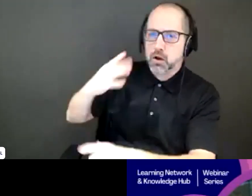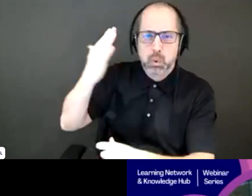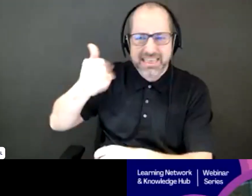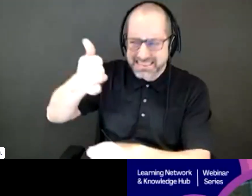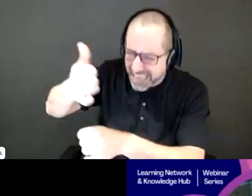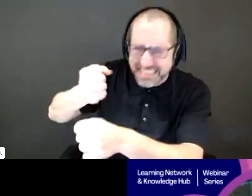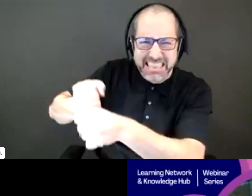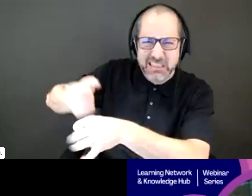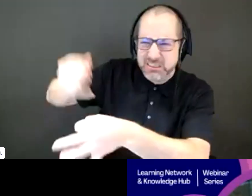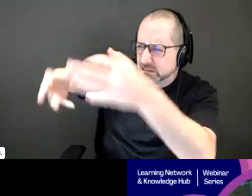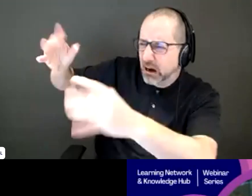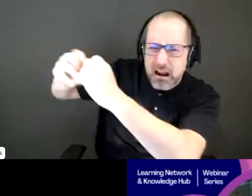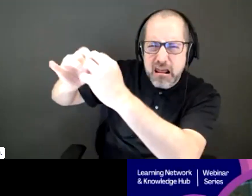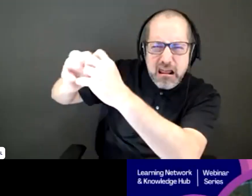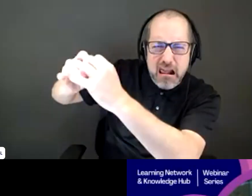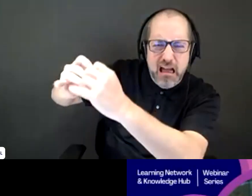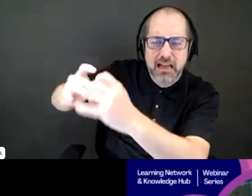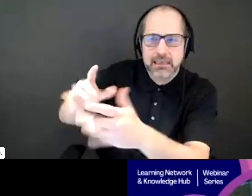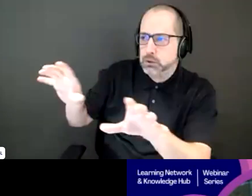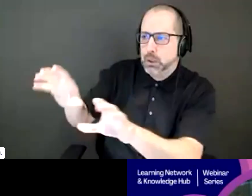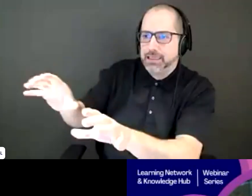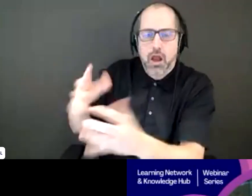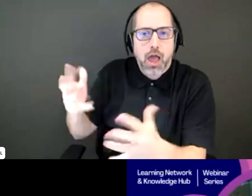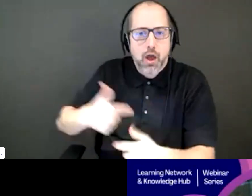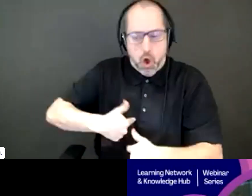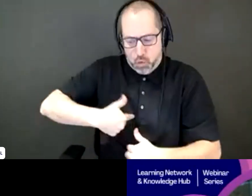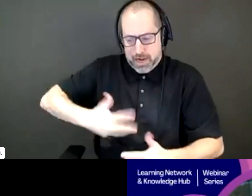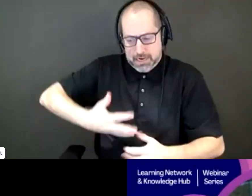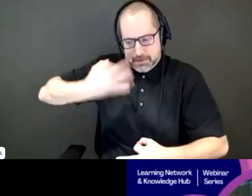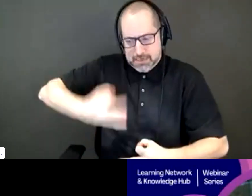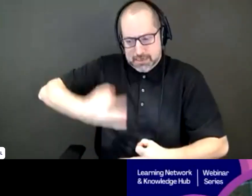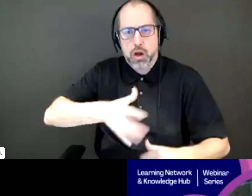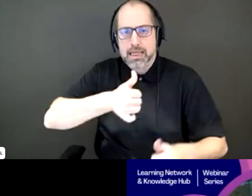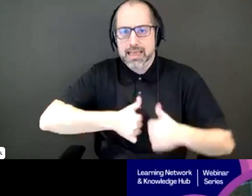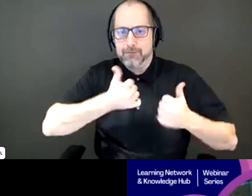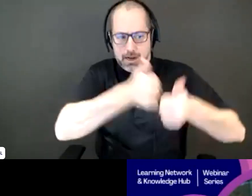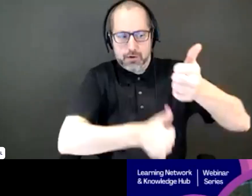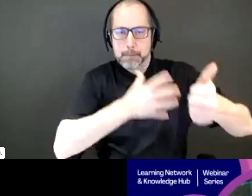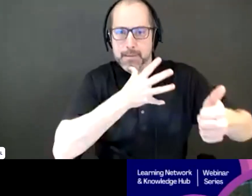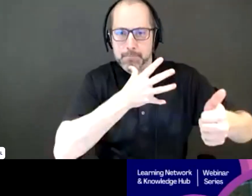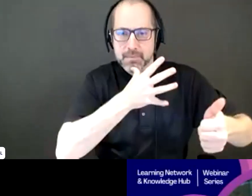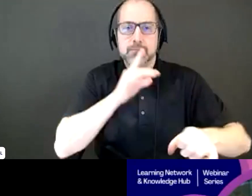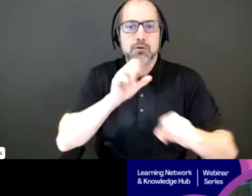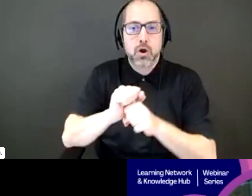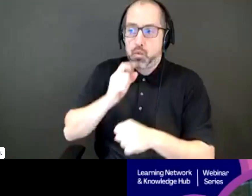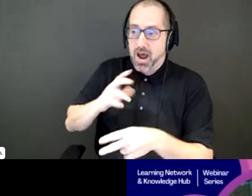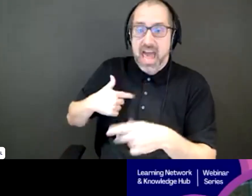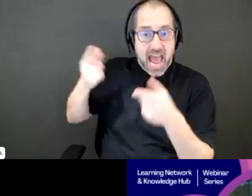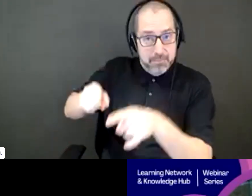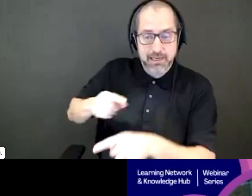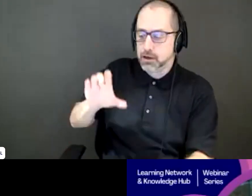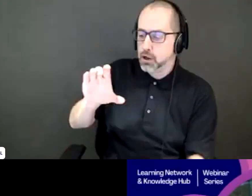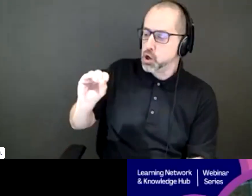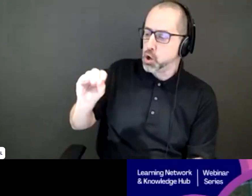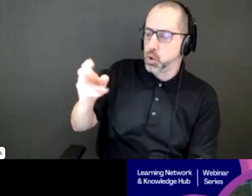ça a pris une bataille de 10 ans pour que le système de juridique agisse moi j'avais décidé de vivre avec ma mère